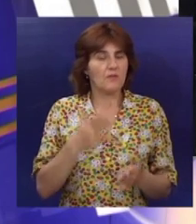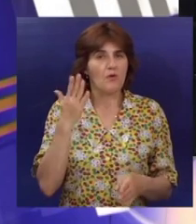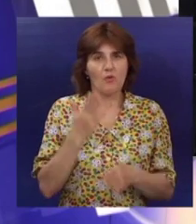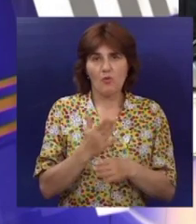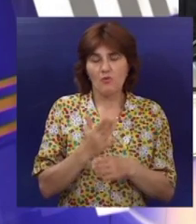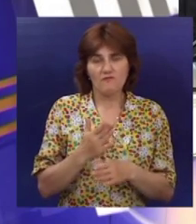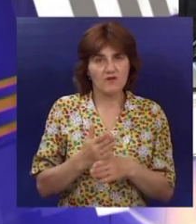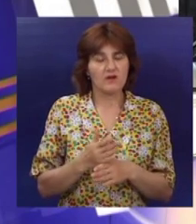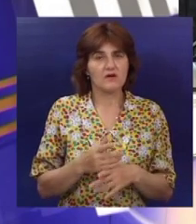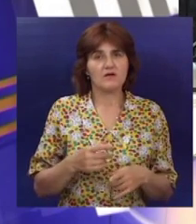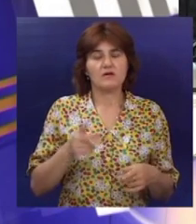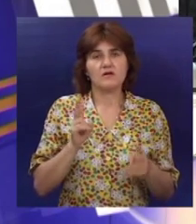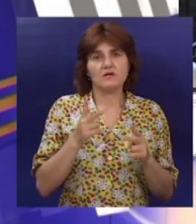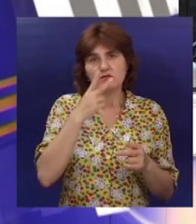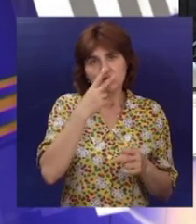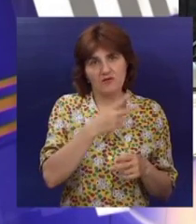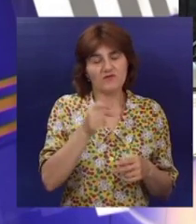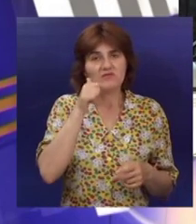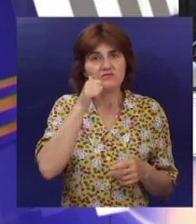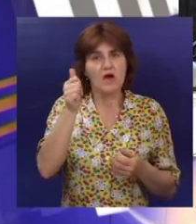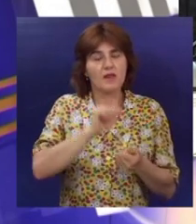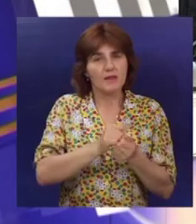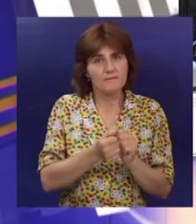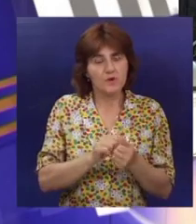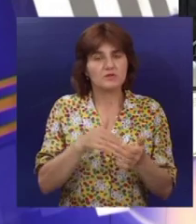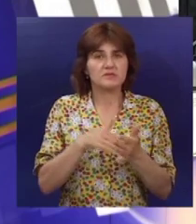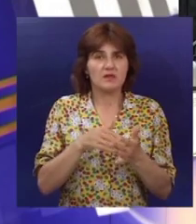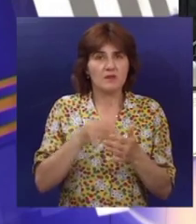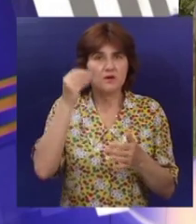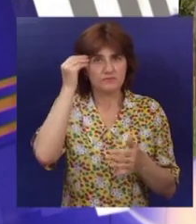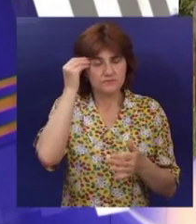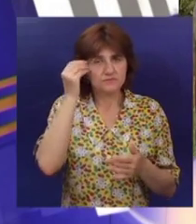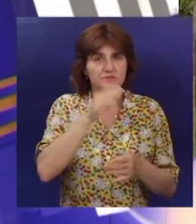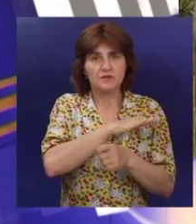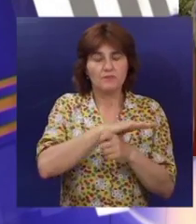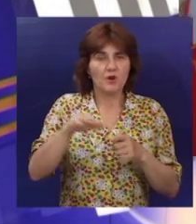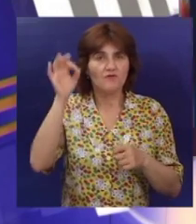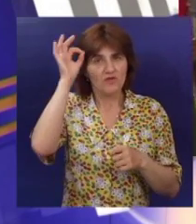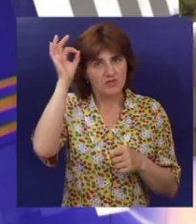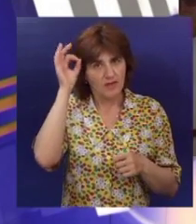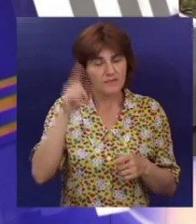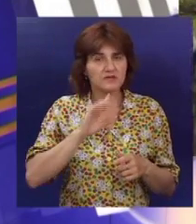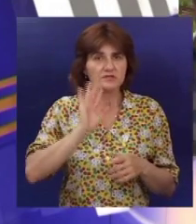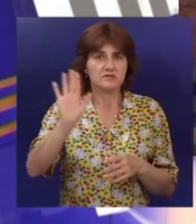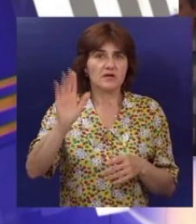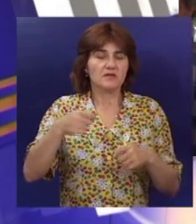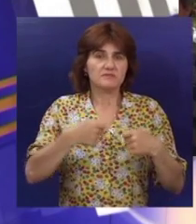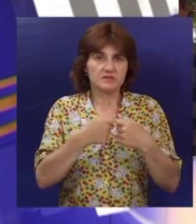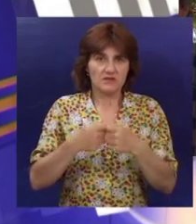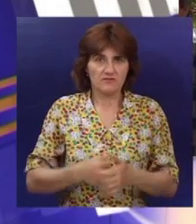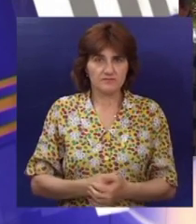će uvek podržavati obeležavanje Dana boraca, dana kada se naša zemlja suprotstavila Nemačkoj i njenim